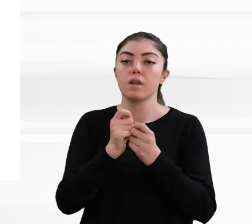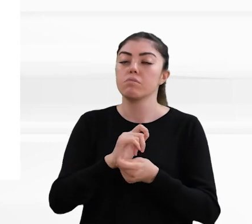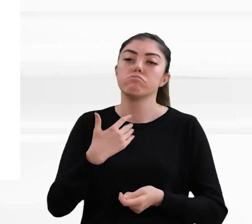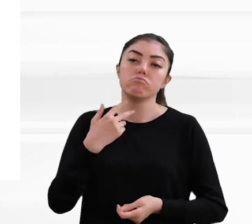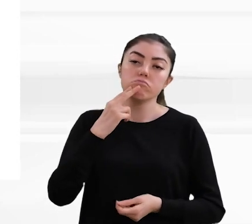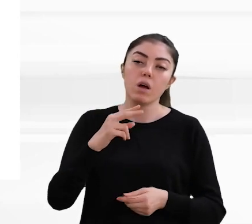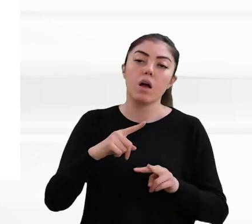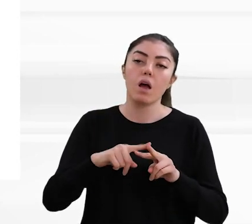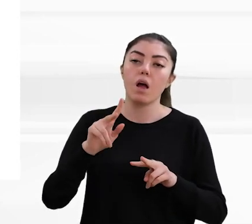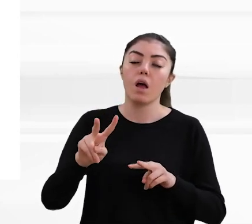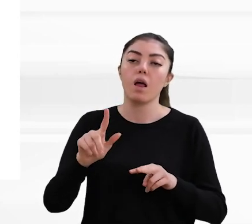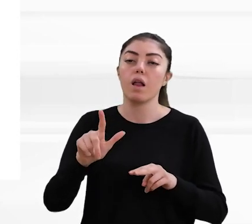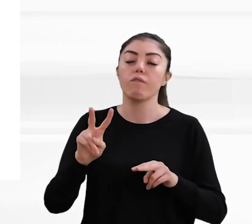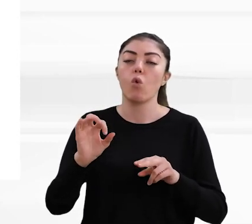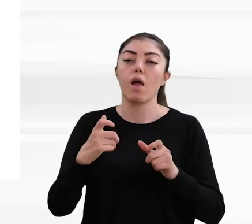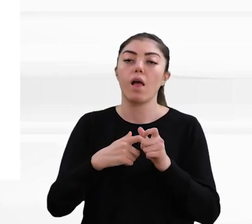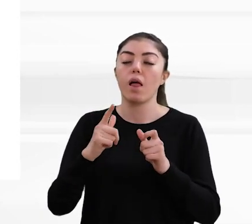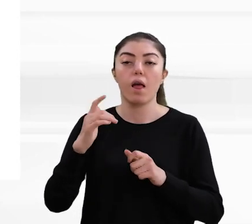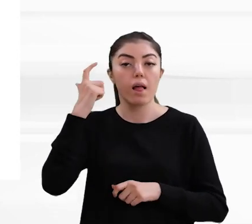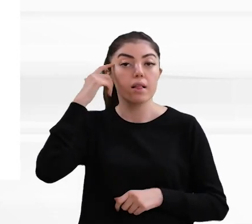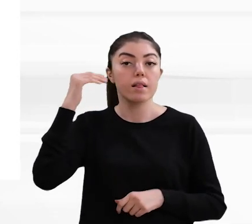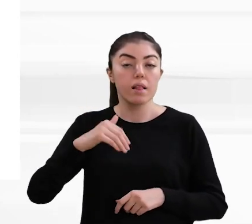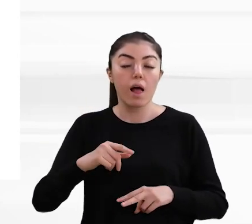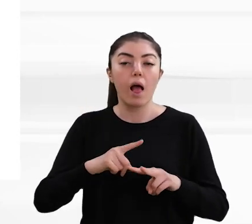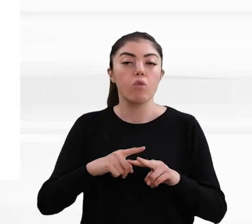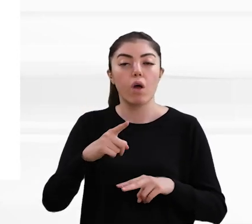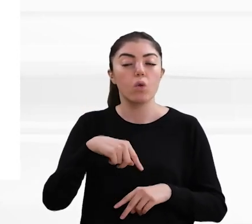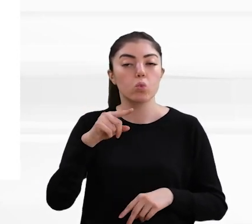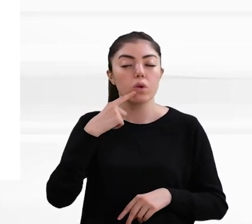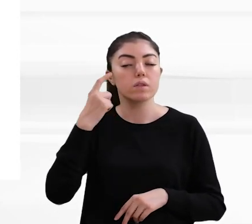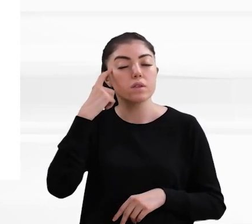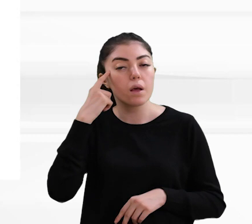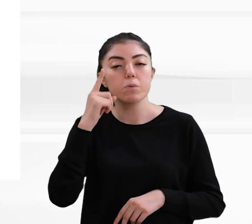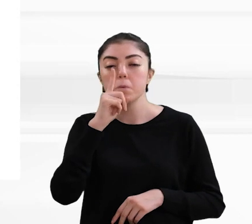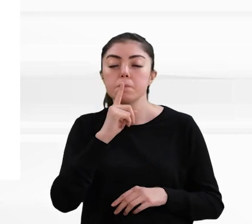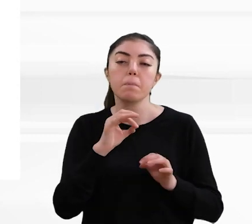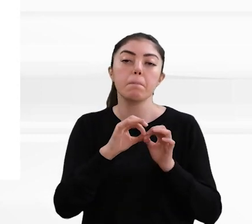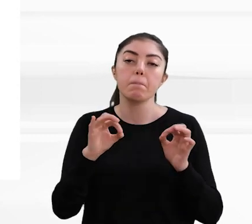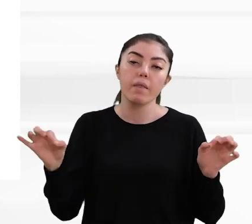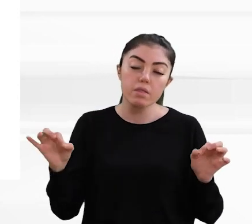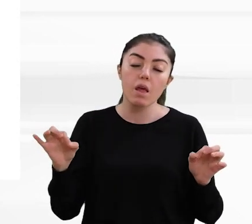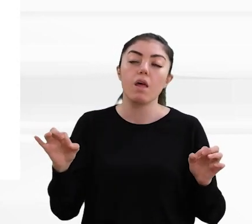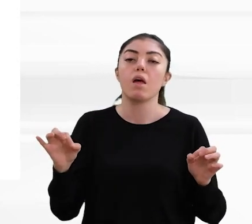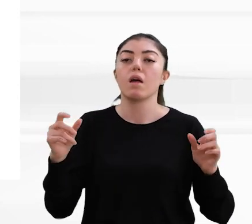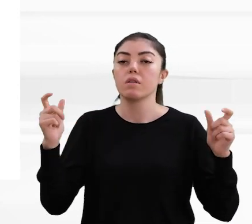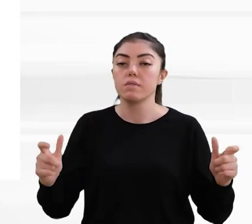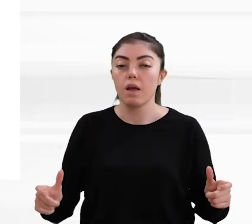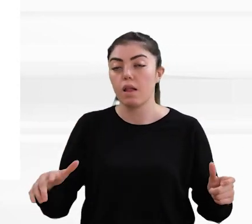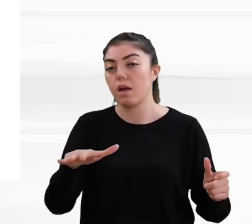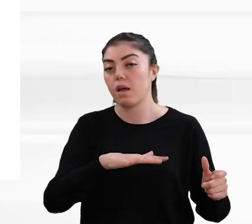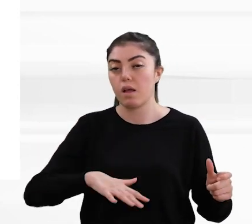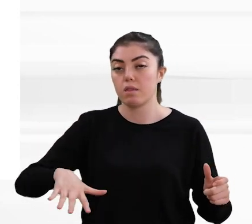alanına baktığımızda Alveoller aklımıza gelecek Alveoller sayesinde yaklaşık olarak 100 metre karelik bir